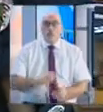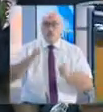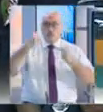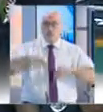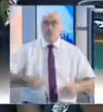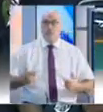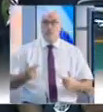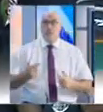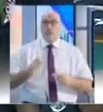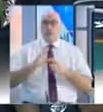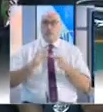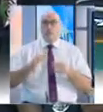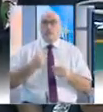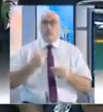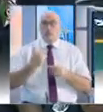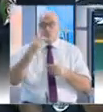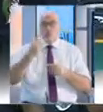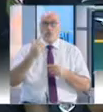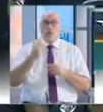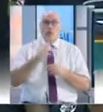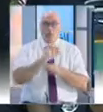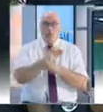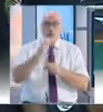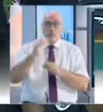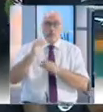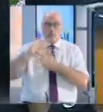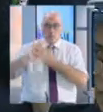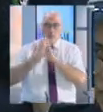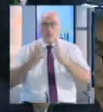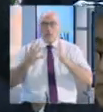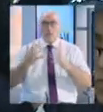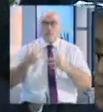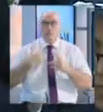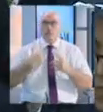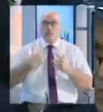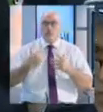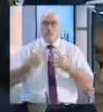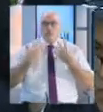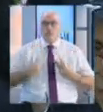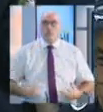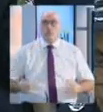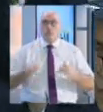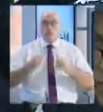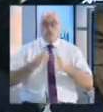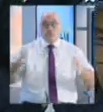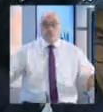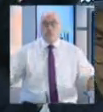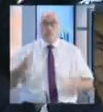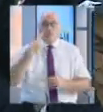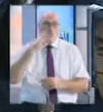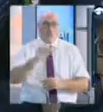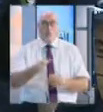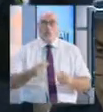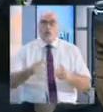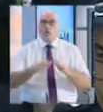من أجل مجابهة هكذا كوارث بالرغم من شساعة البلاد. الحمد لله يعني كل لاحظتم على مستوى